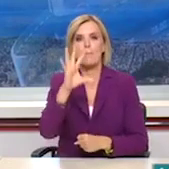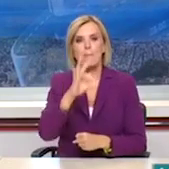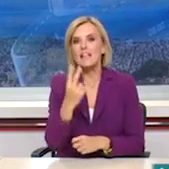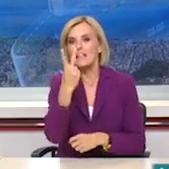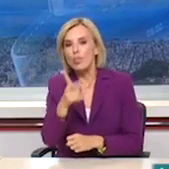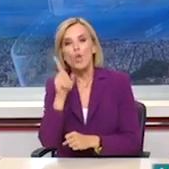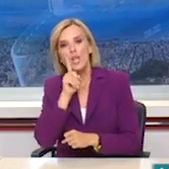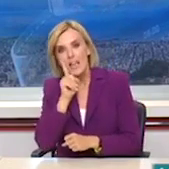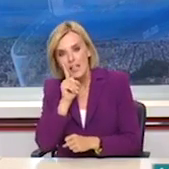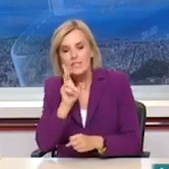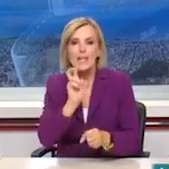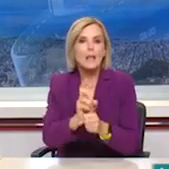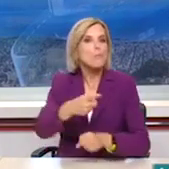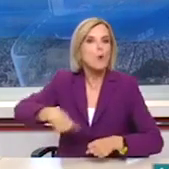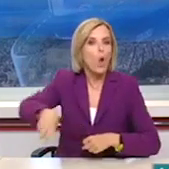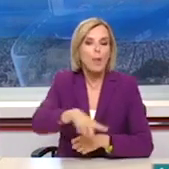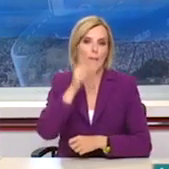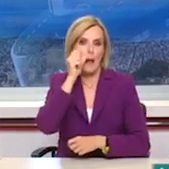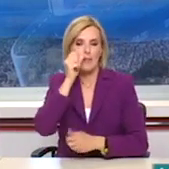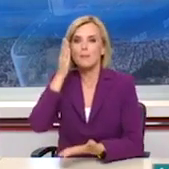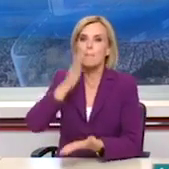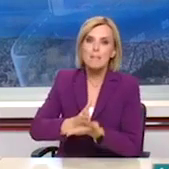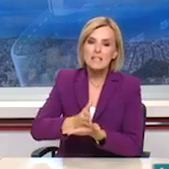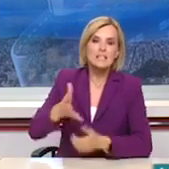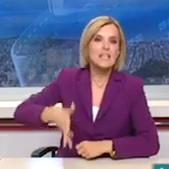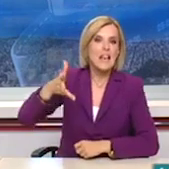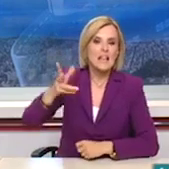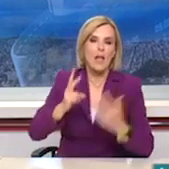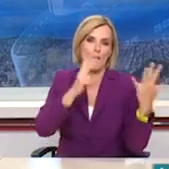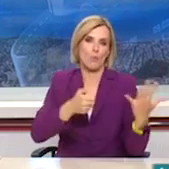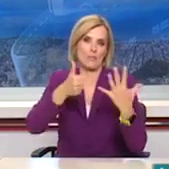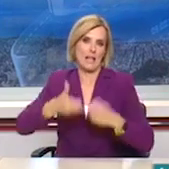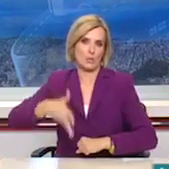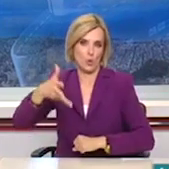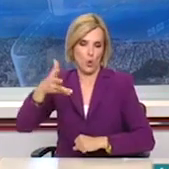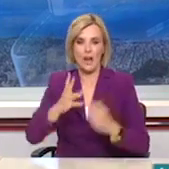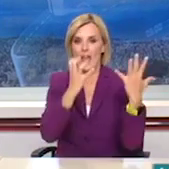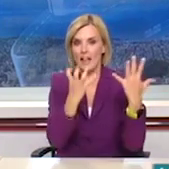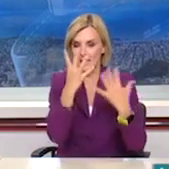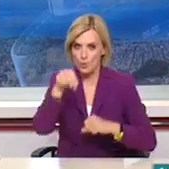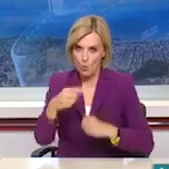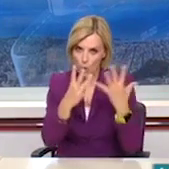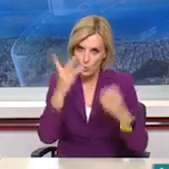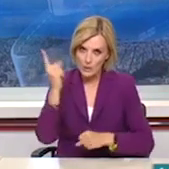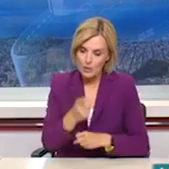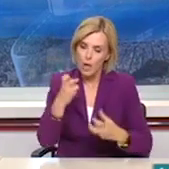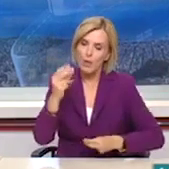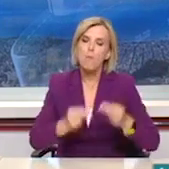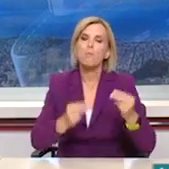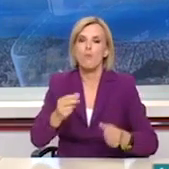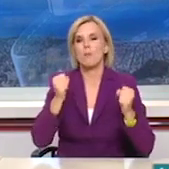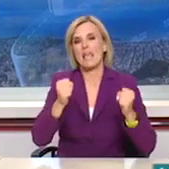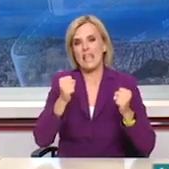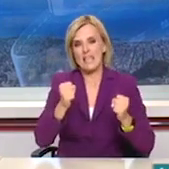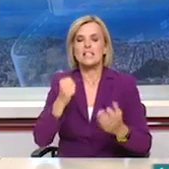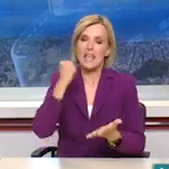άνδρες. Η διάμεση ηλικία των θανόντων συμπολιτών μας ήταν τα 76 έτη και το 94,8% είχε κάποιο υποκείμενο νόσημα και